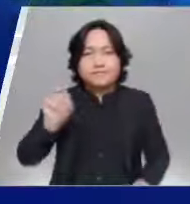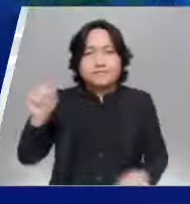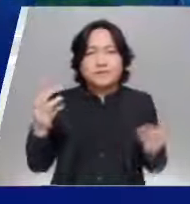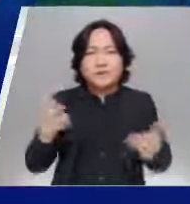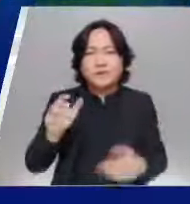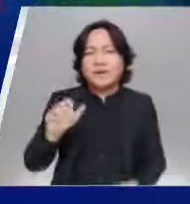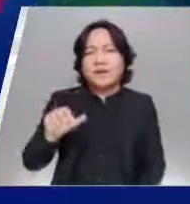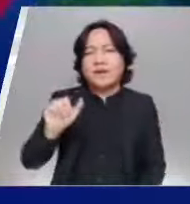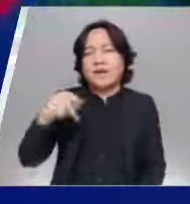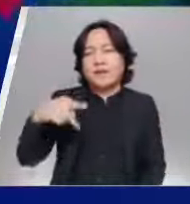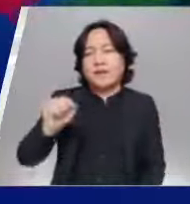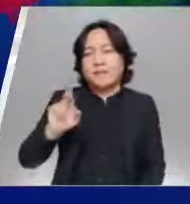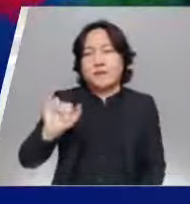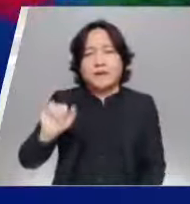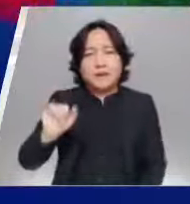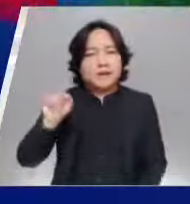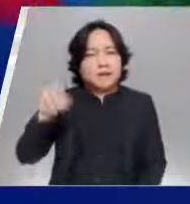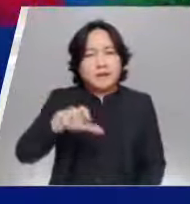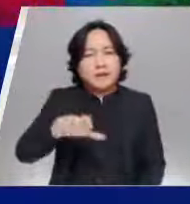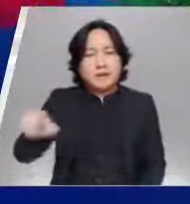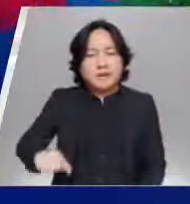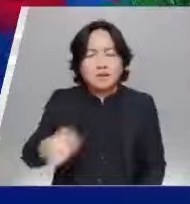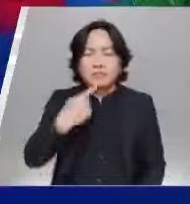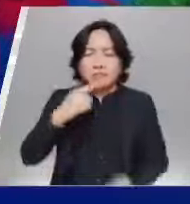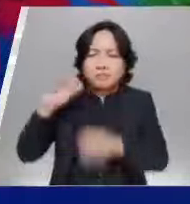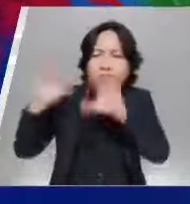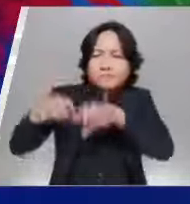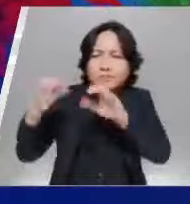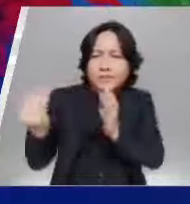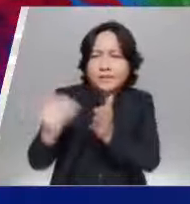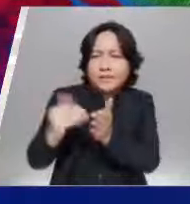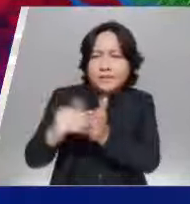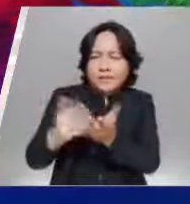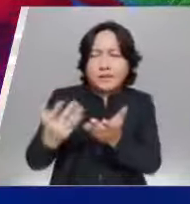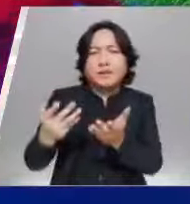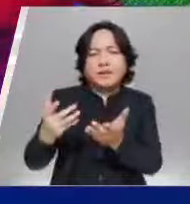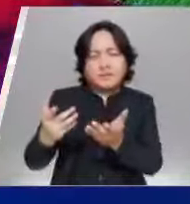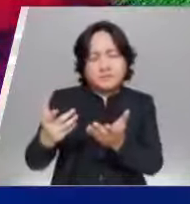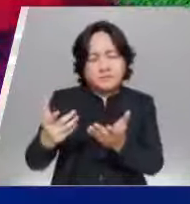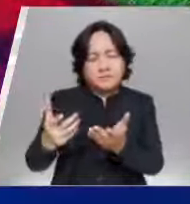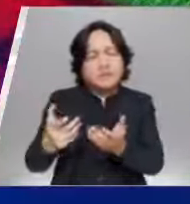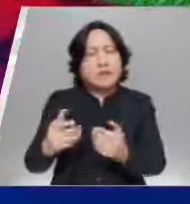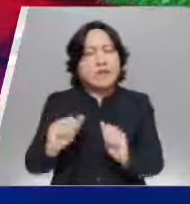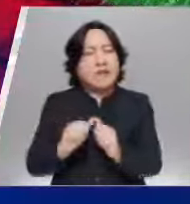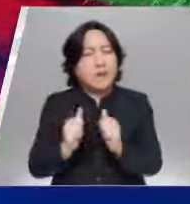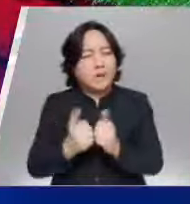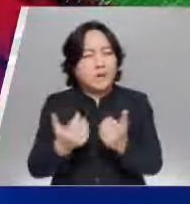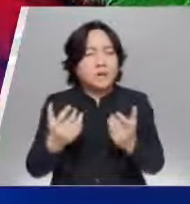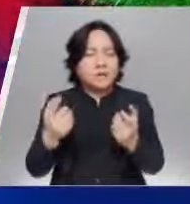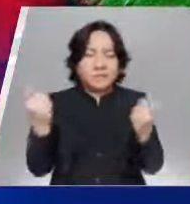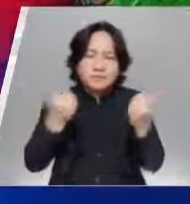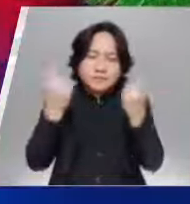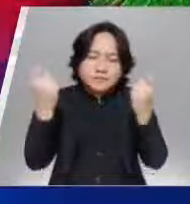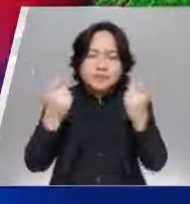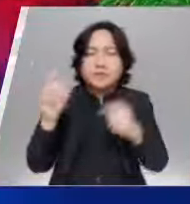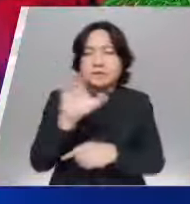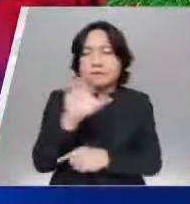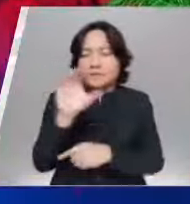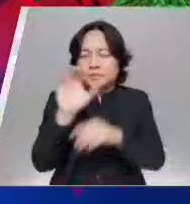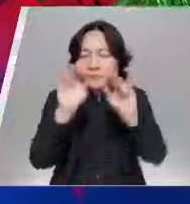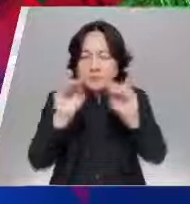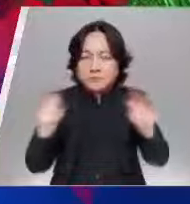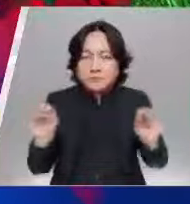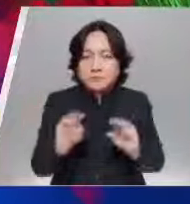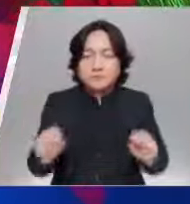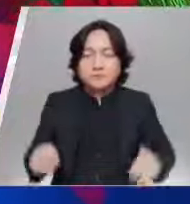ng sunod-sunod na bagyo para maipagdiwang ang diwa ng Pasko. At sa Candon City sa Ilocos Sur, lumutang ang ganda